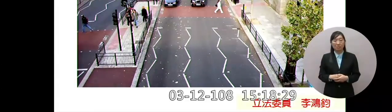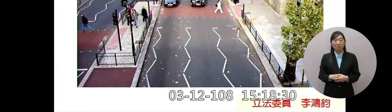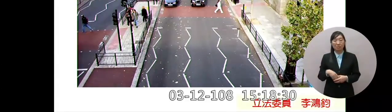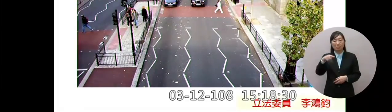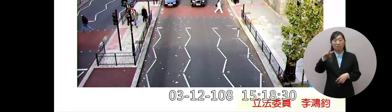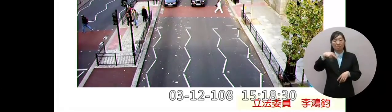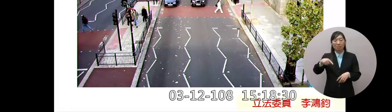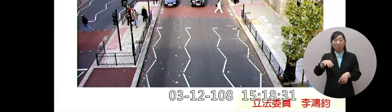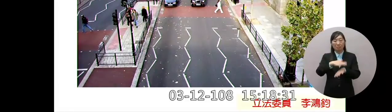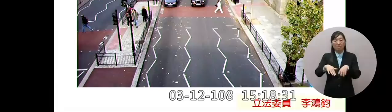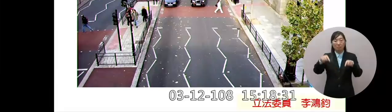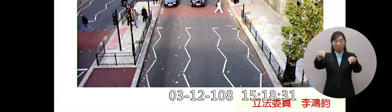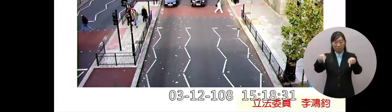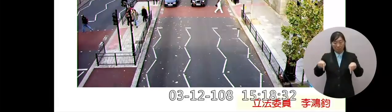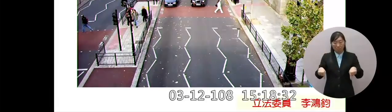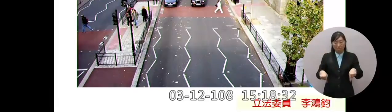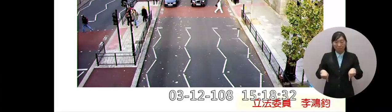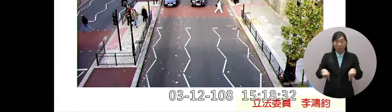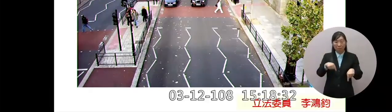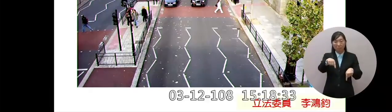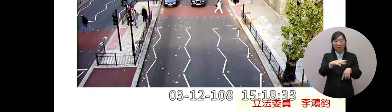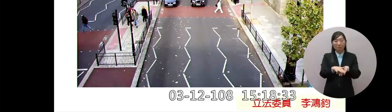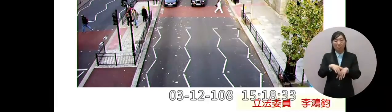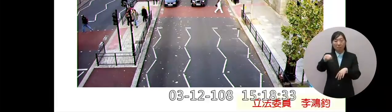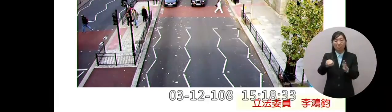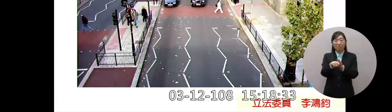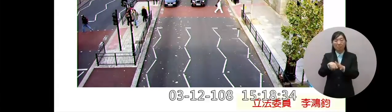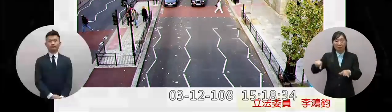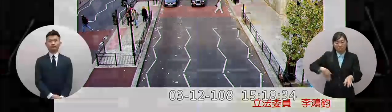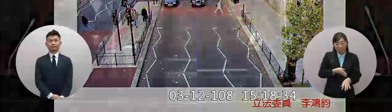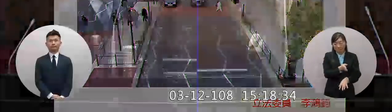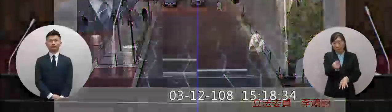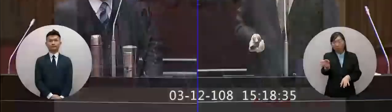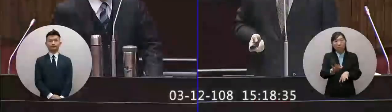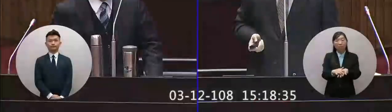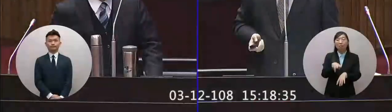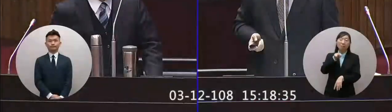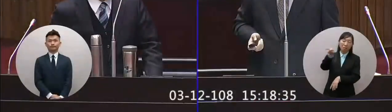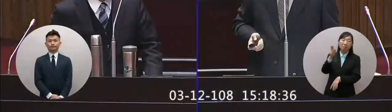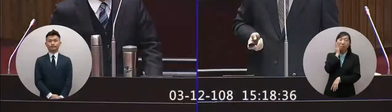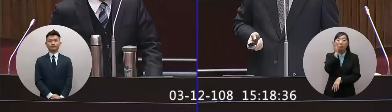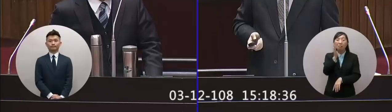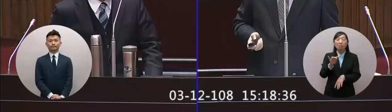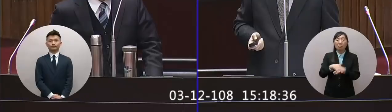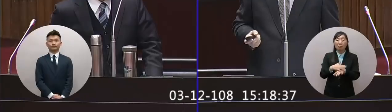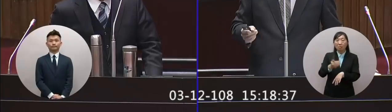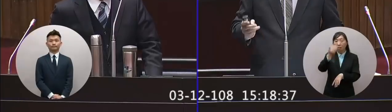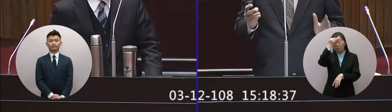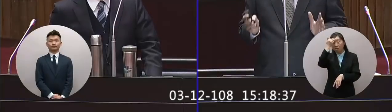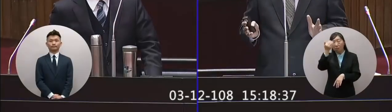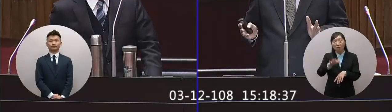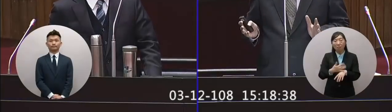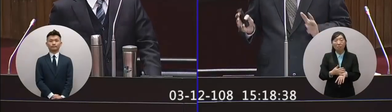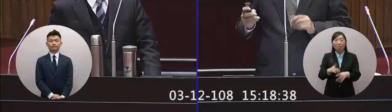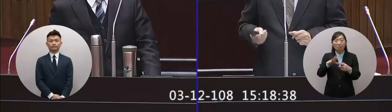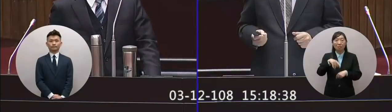个空间。啊，就没有他的所谓的死角问题，刘伯业死角问题啊，哦，这个就可以